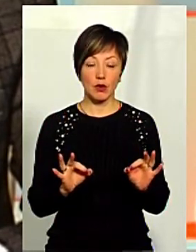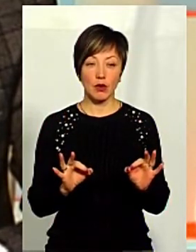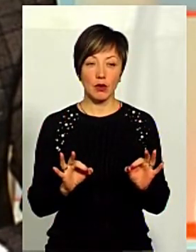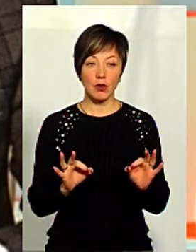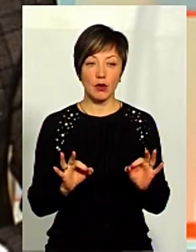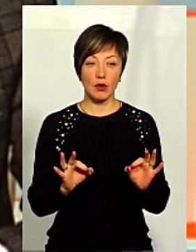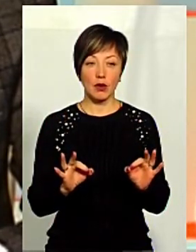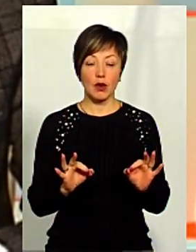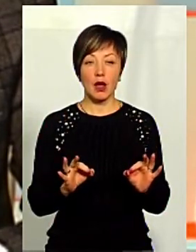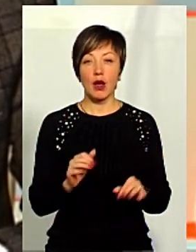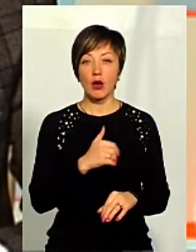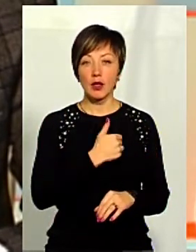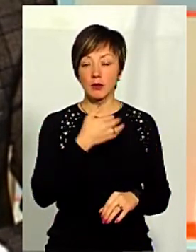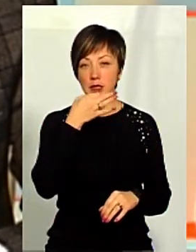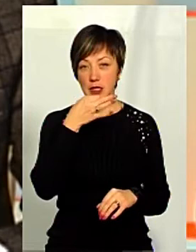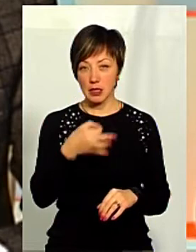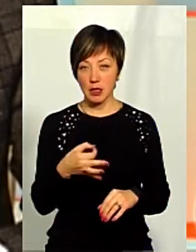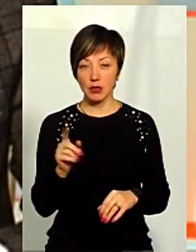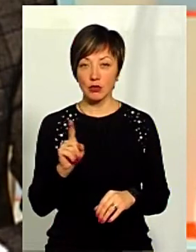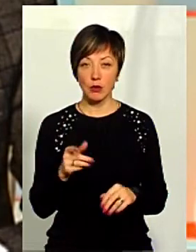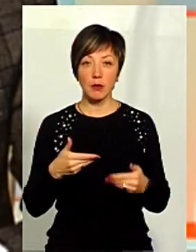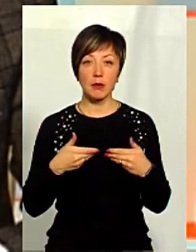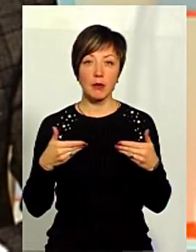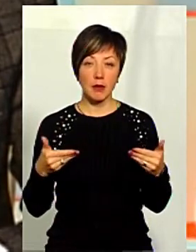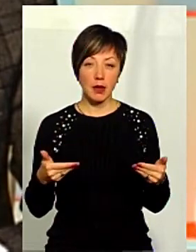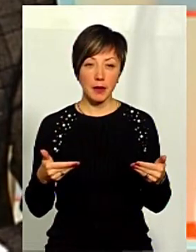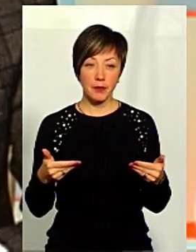хотів би зазначити, що якраз ми